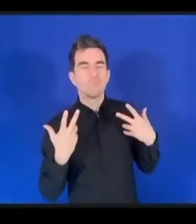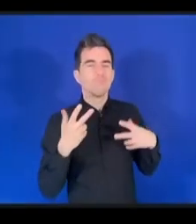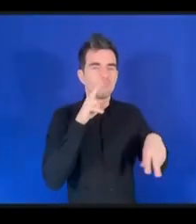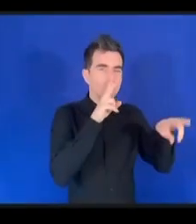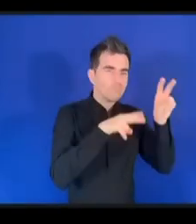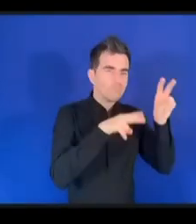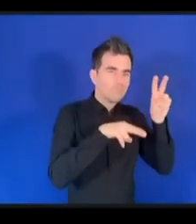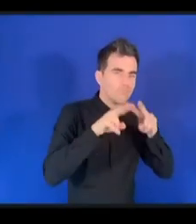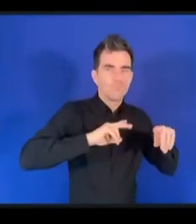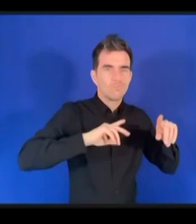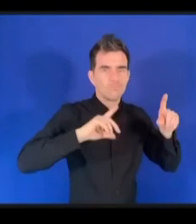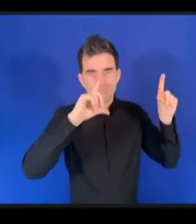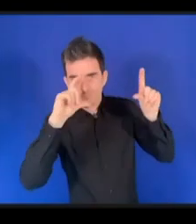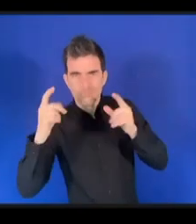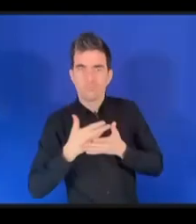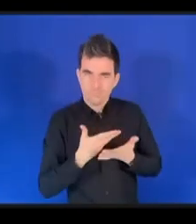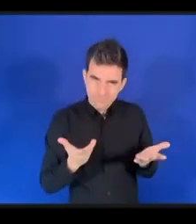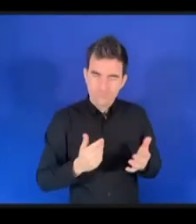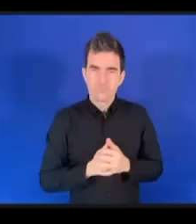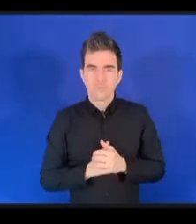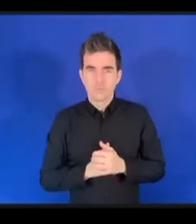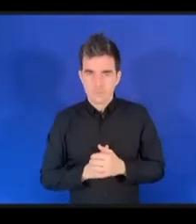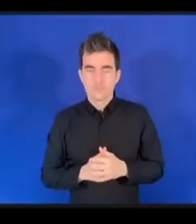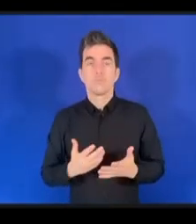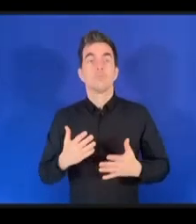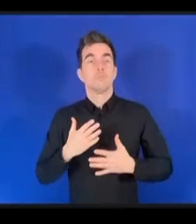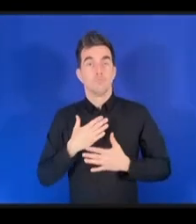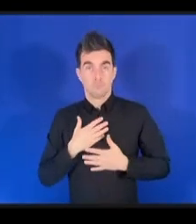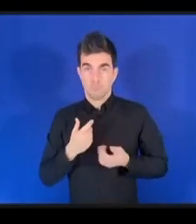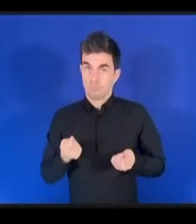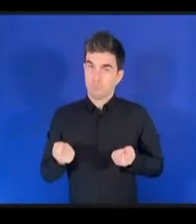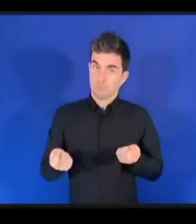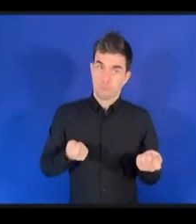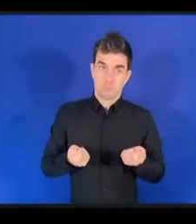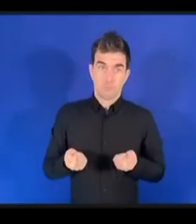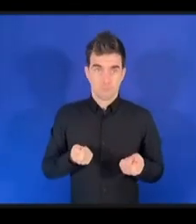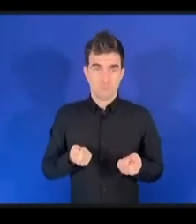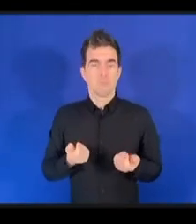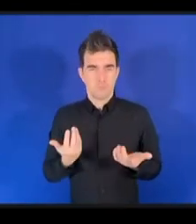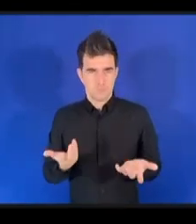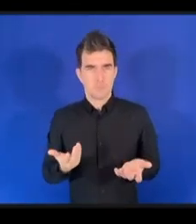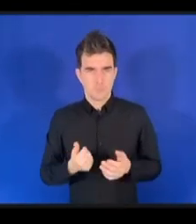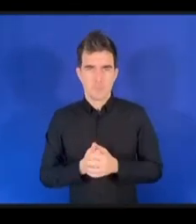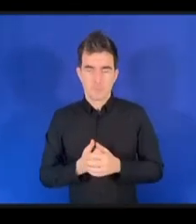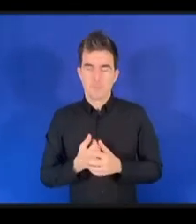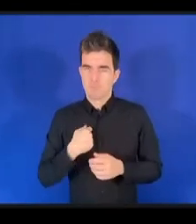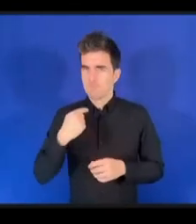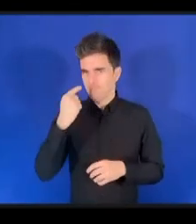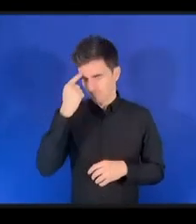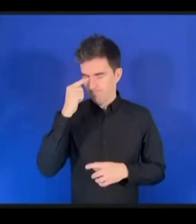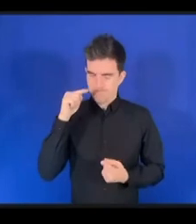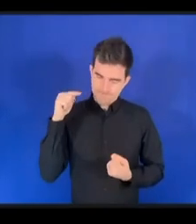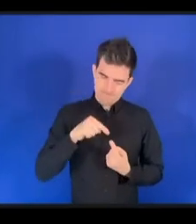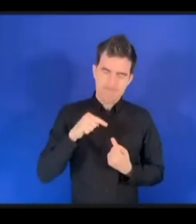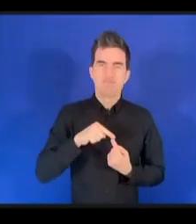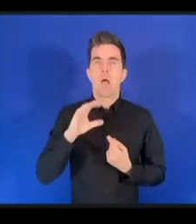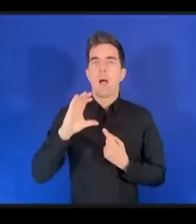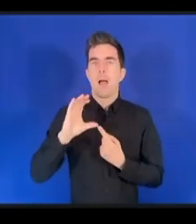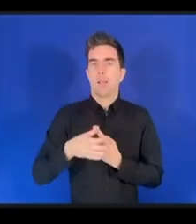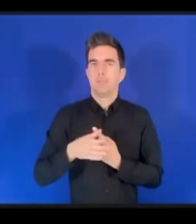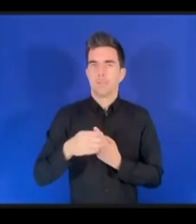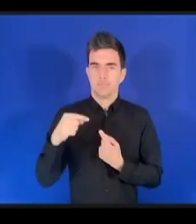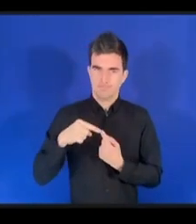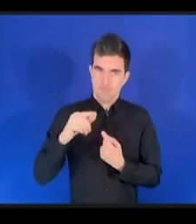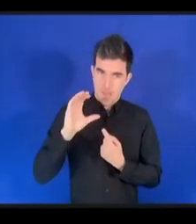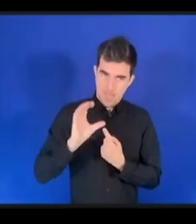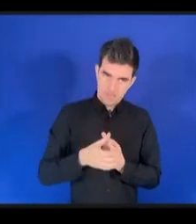ものづくり、さらにイノベーションだと思います。例えば千年を超えて大事